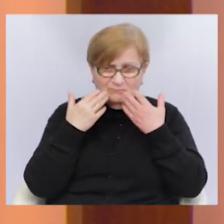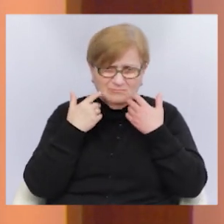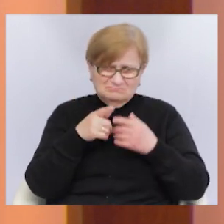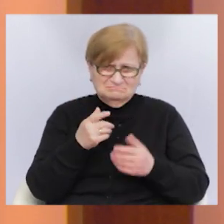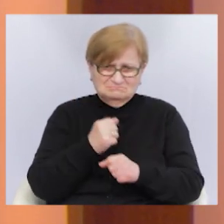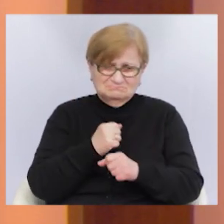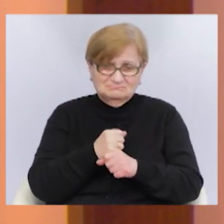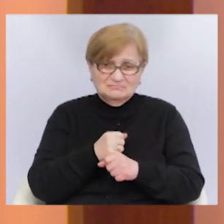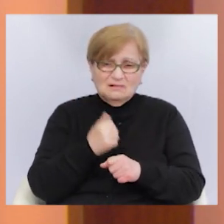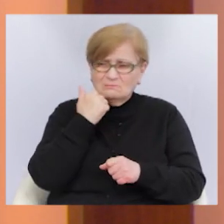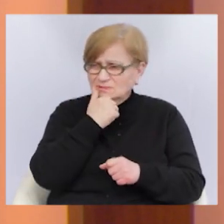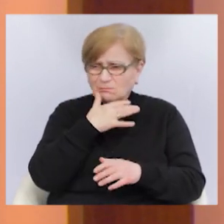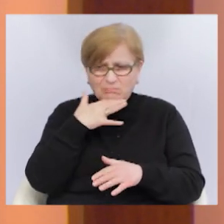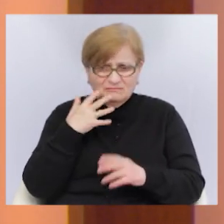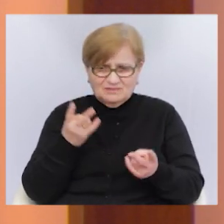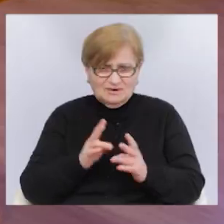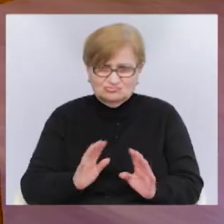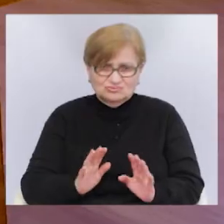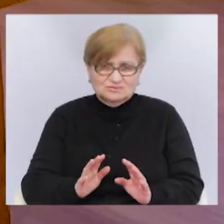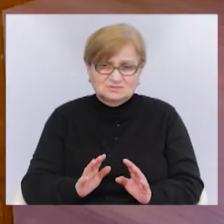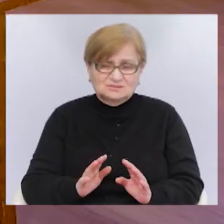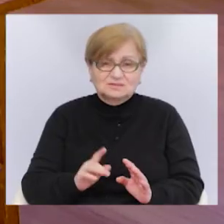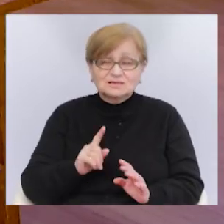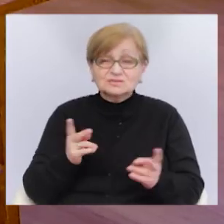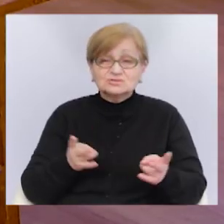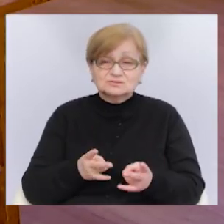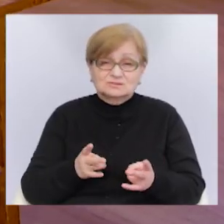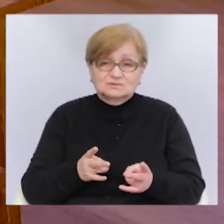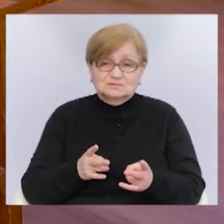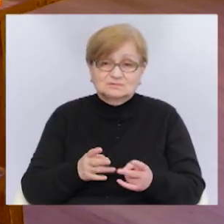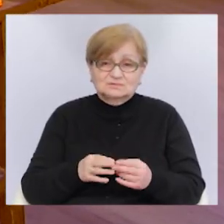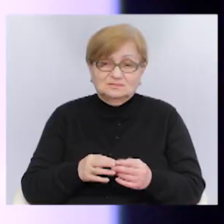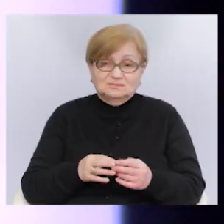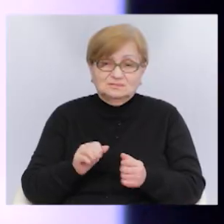ძალიან ცოტა მასალა არის საჭირო, ხო, ნიტ? რები გჭირდება?